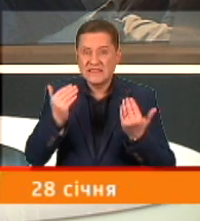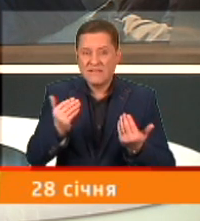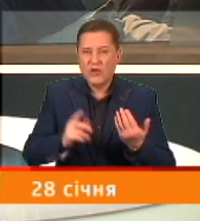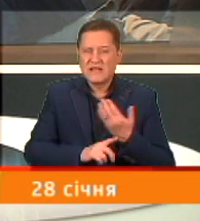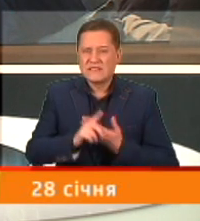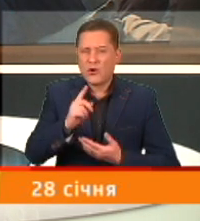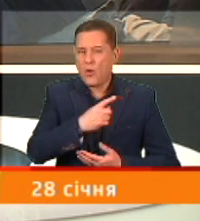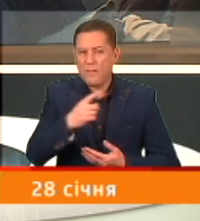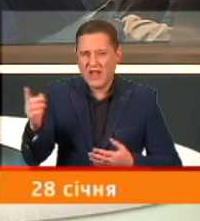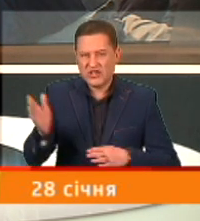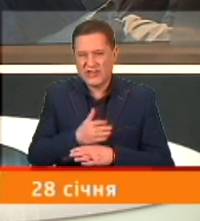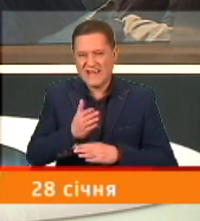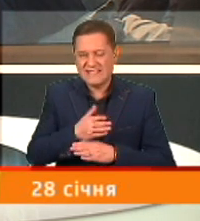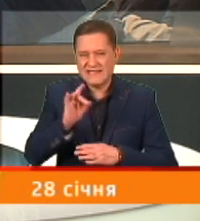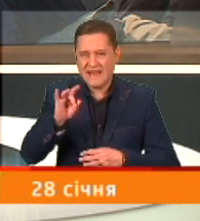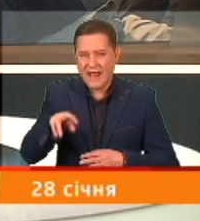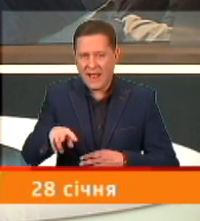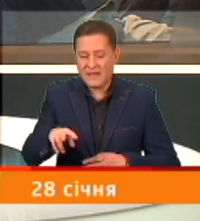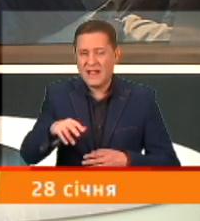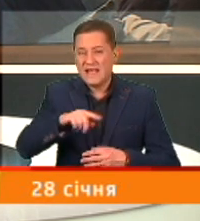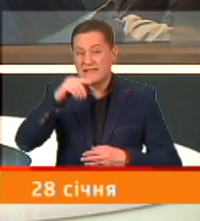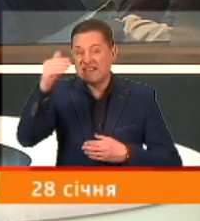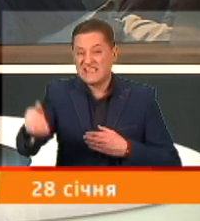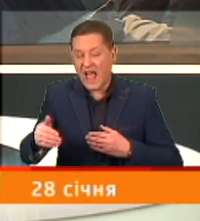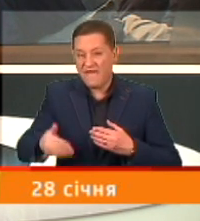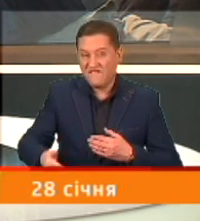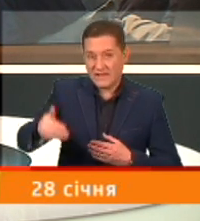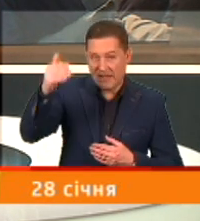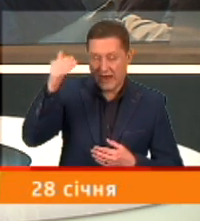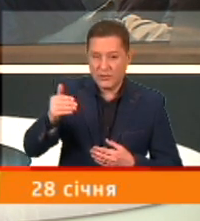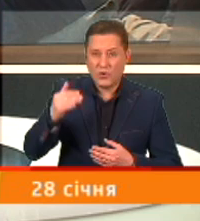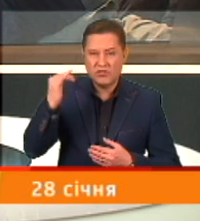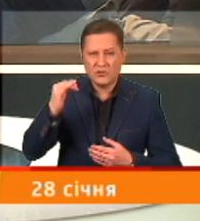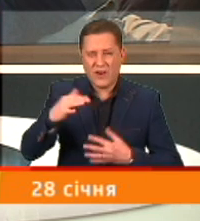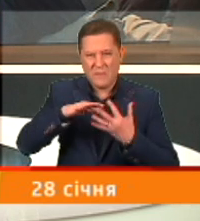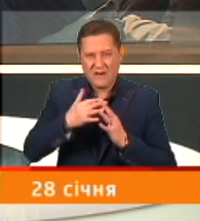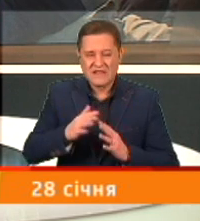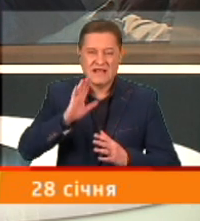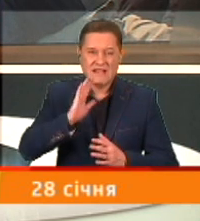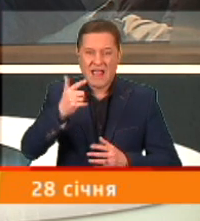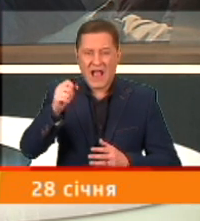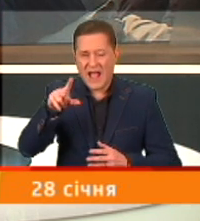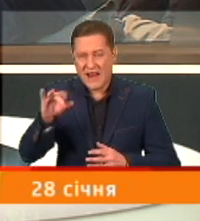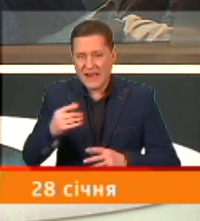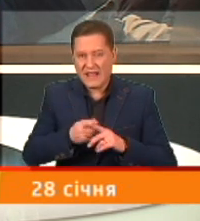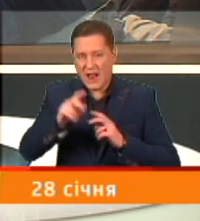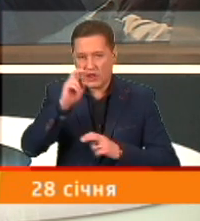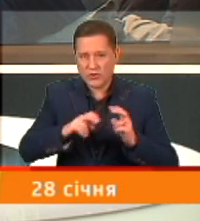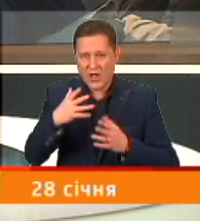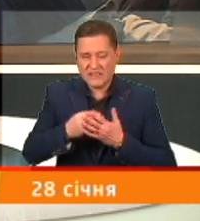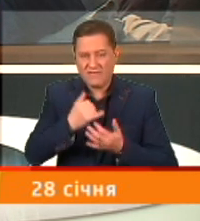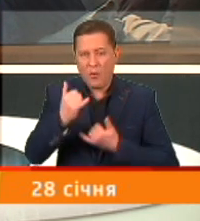стартує перший серіал «За вітриною». Це історія провінціалки Галі, яка шукає свого принца у великому